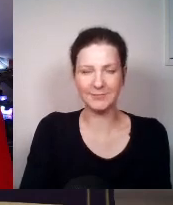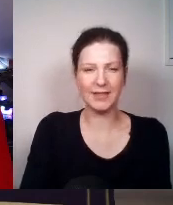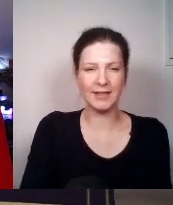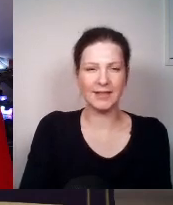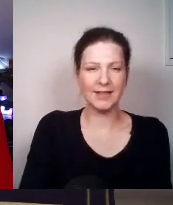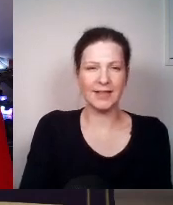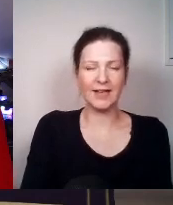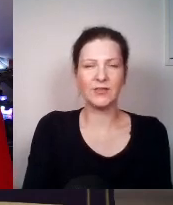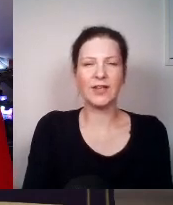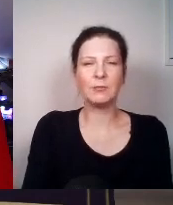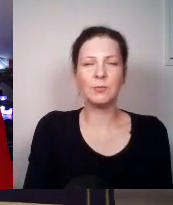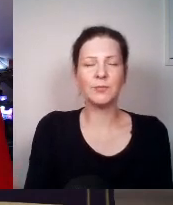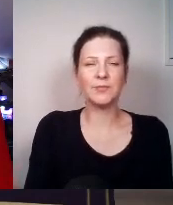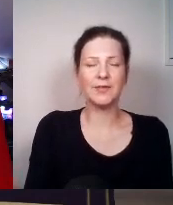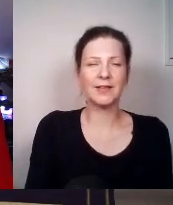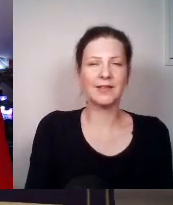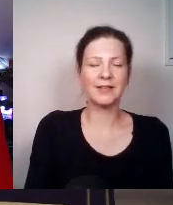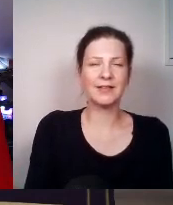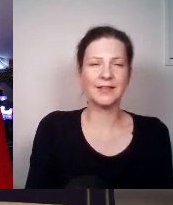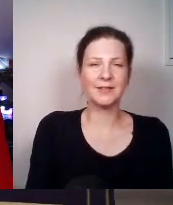Okay. Also die